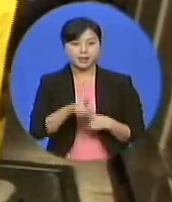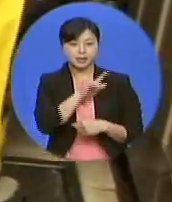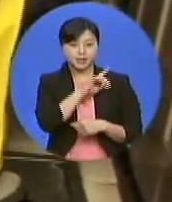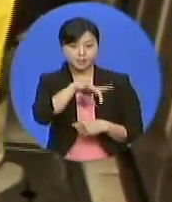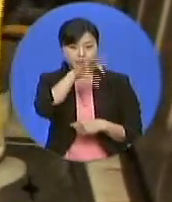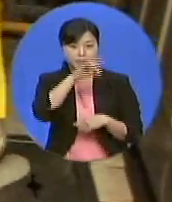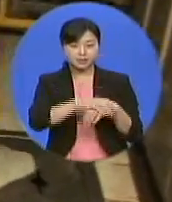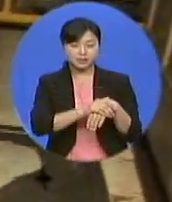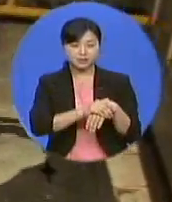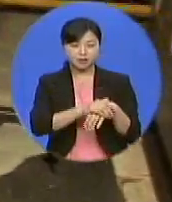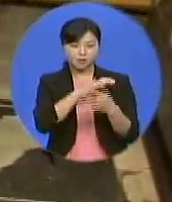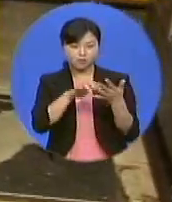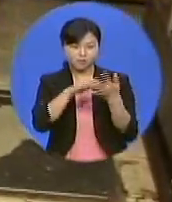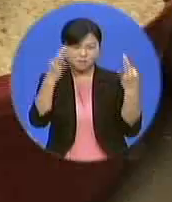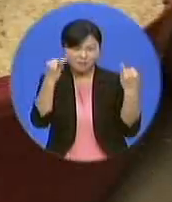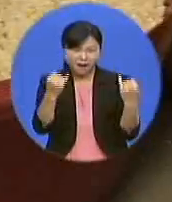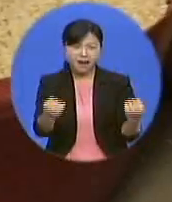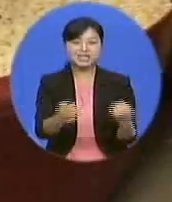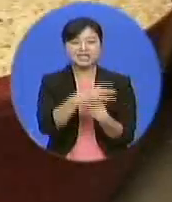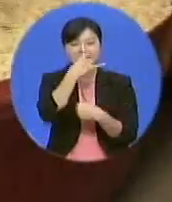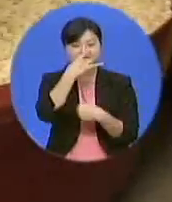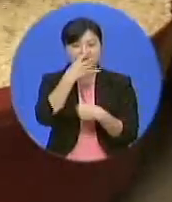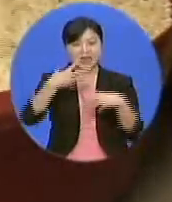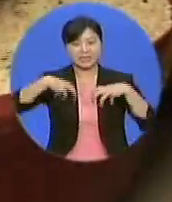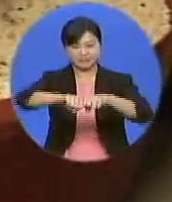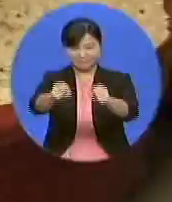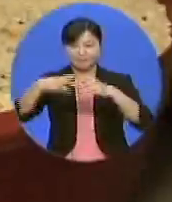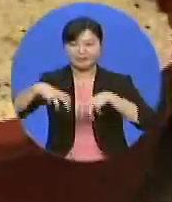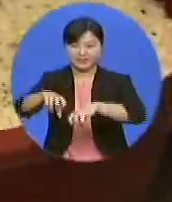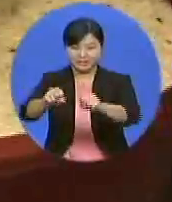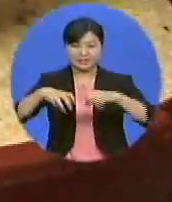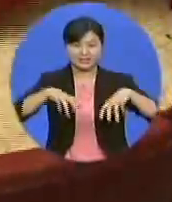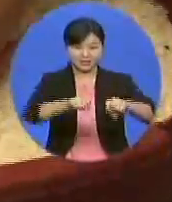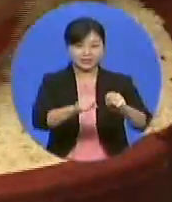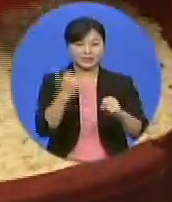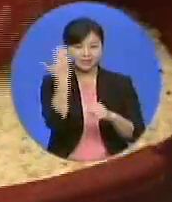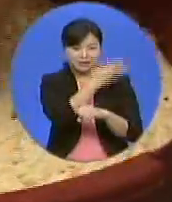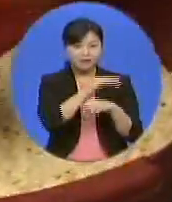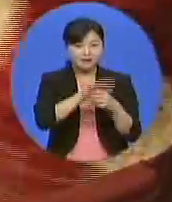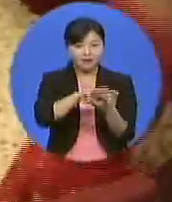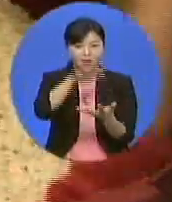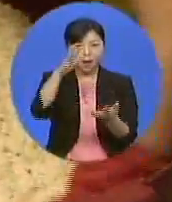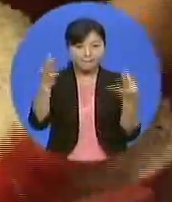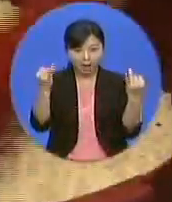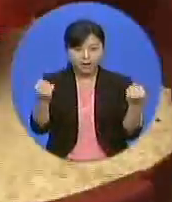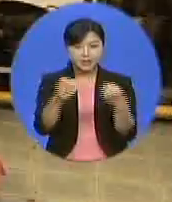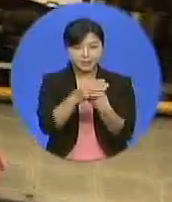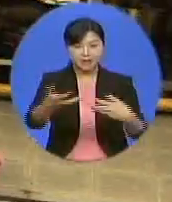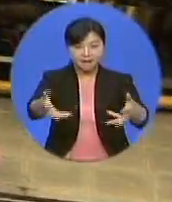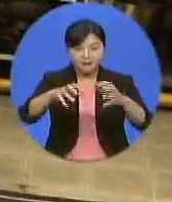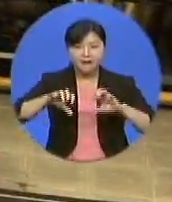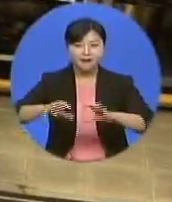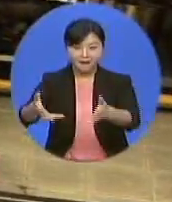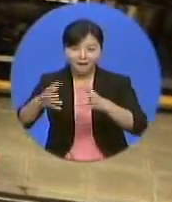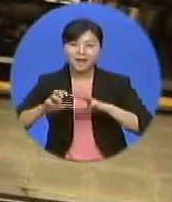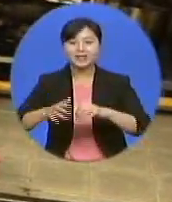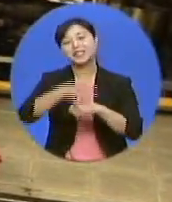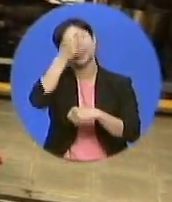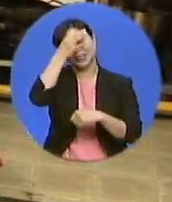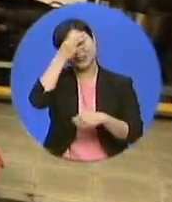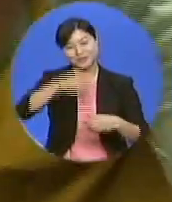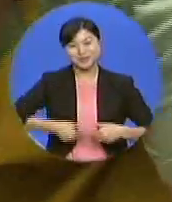먼저 몇십 인분은 족히 넘을 쌀을 씻는다. 쌀 양이 만만치 않은 만큼 씻는 노하우도